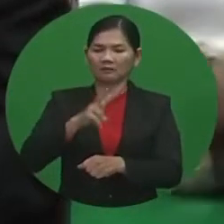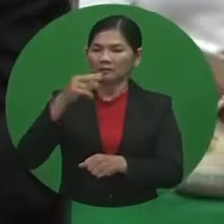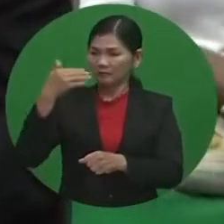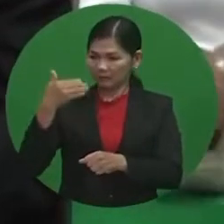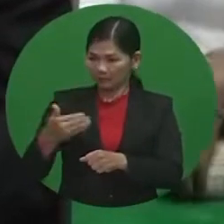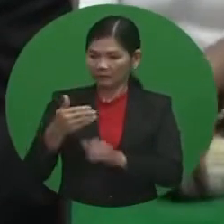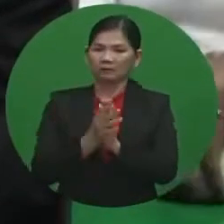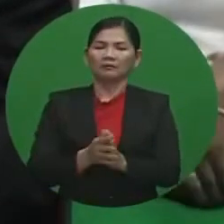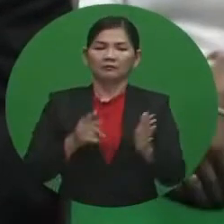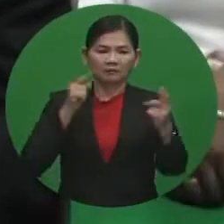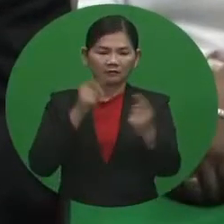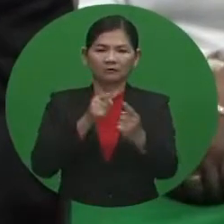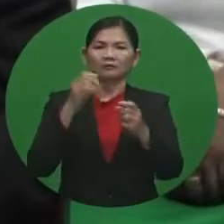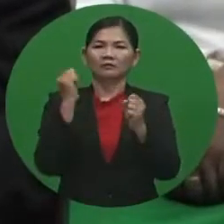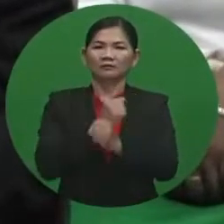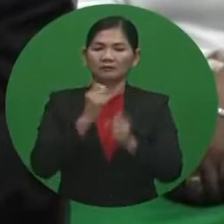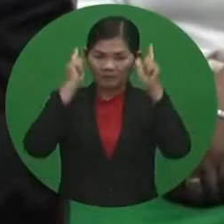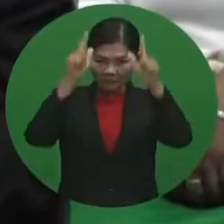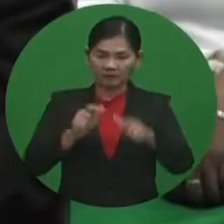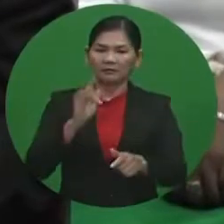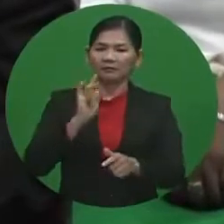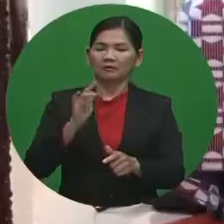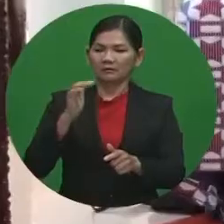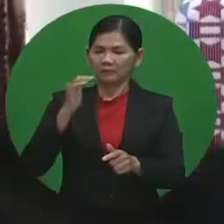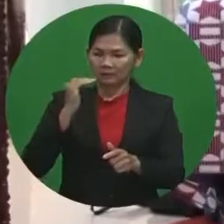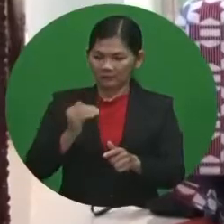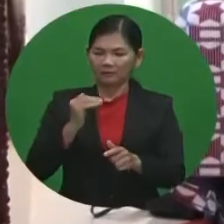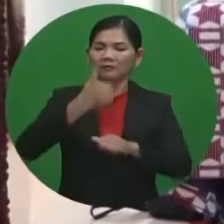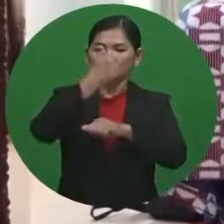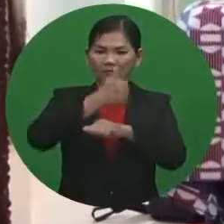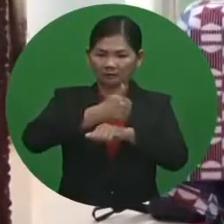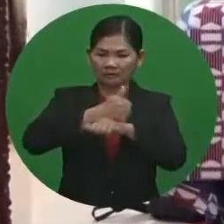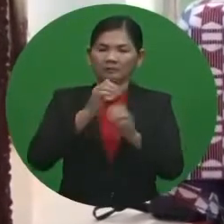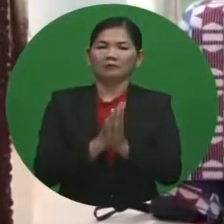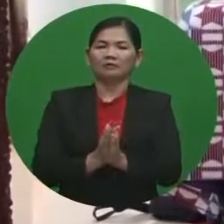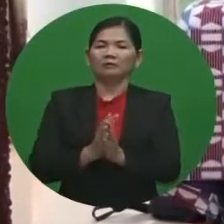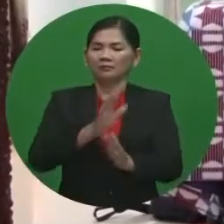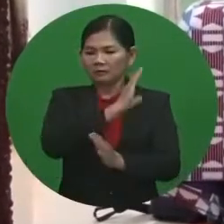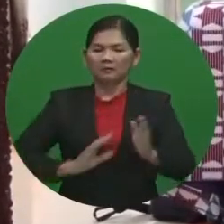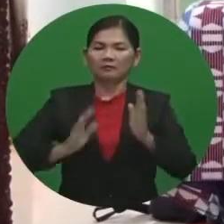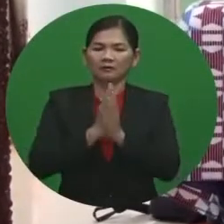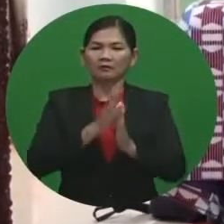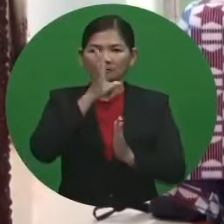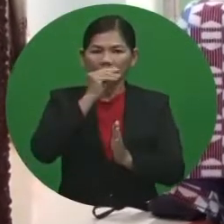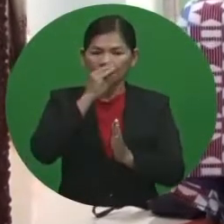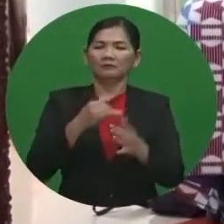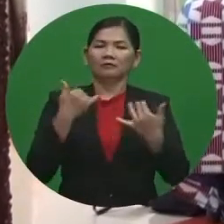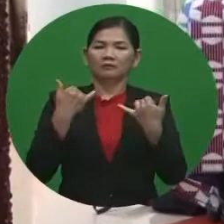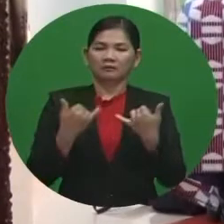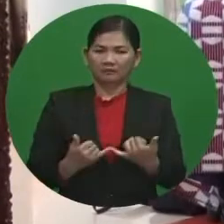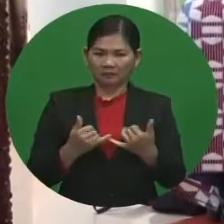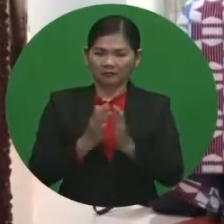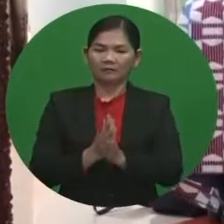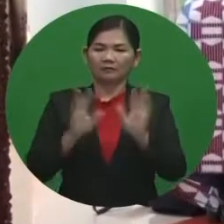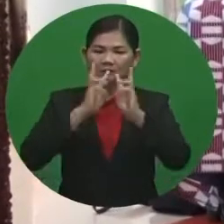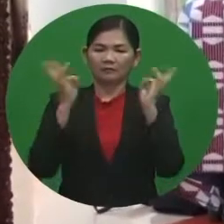2018-2019 និងលើកទិសដៅបន្តឯកឧត្តមប្រាក់សុវណ្ណអភិបាលនៃគណៈអភិបាលខេត្តព្រះវិហារបានមានប្រសាសន៍លើកឡើងថាស